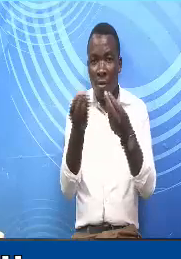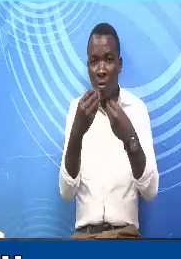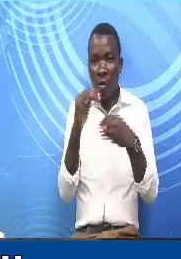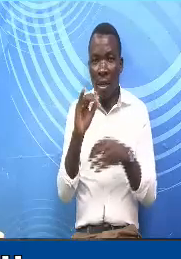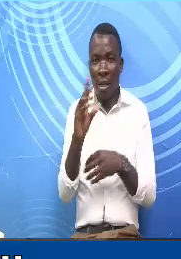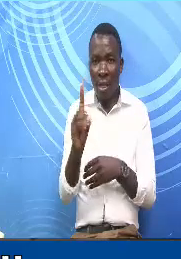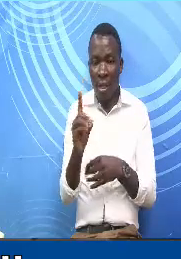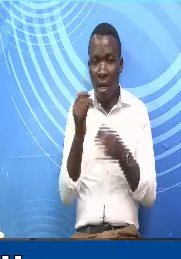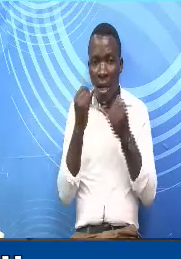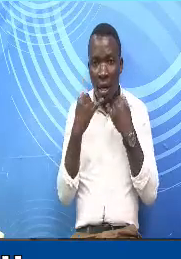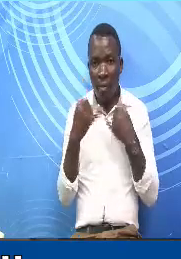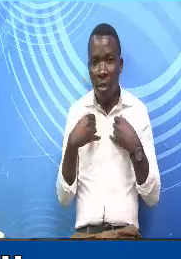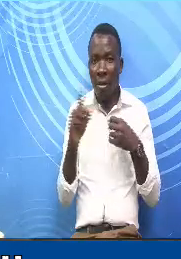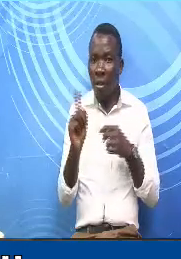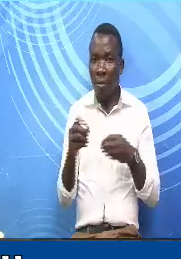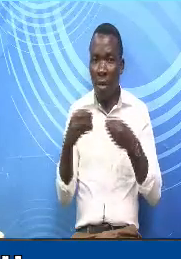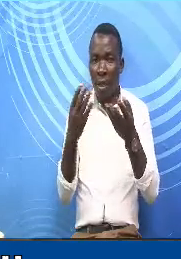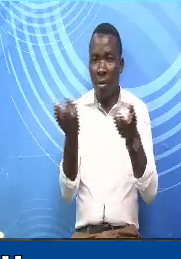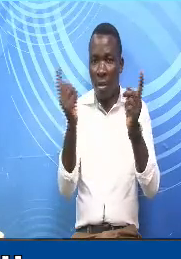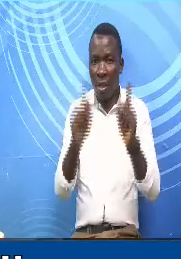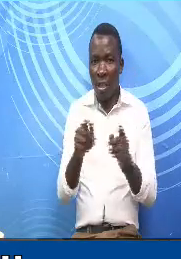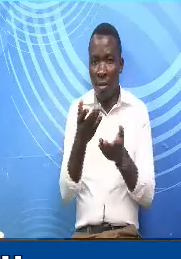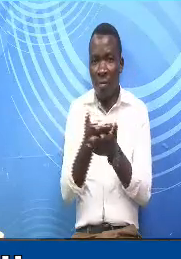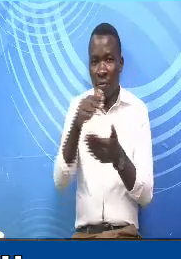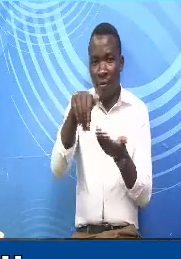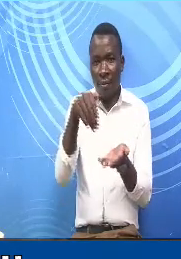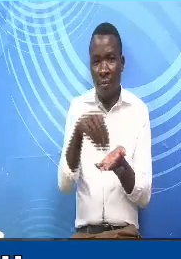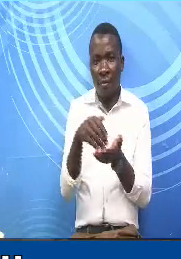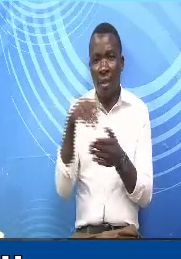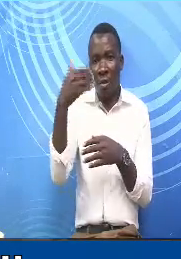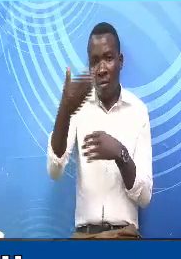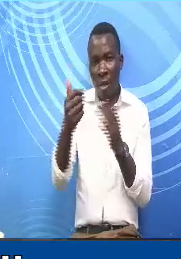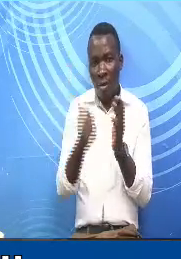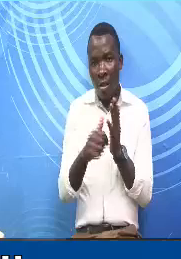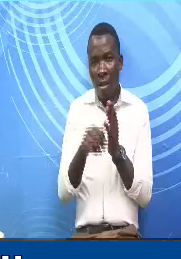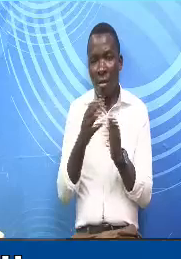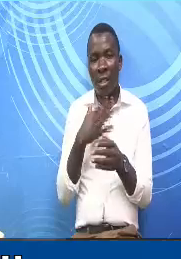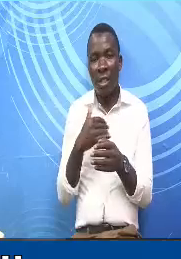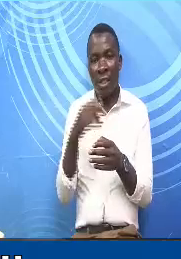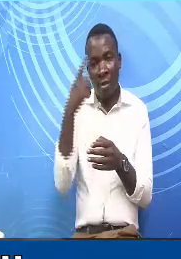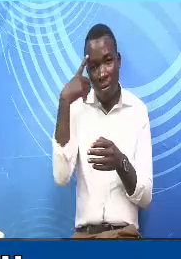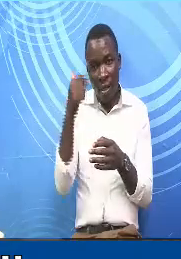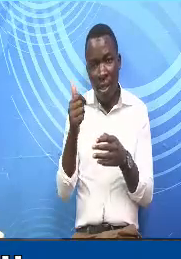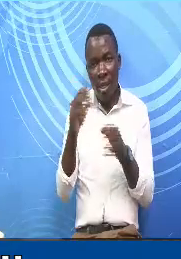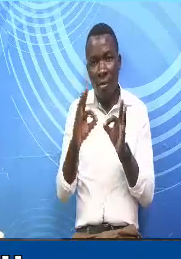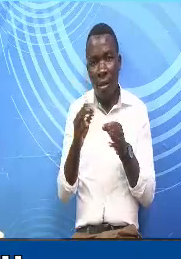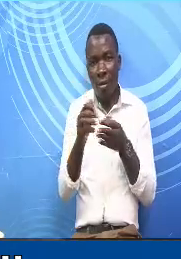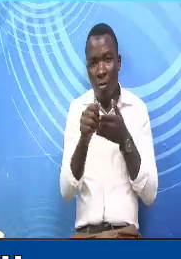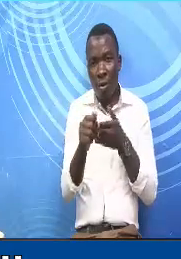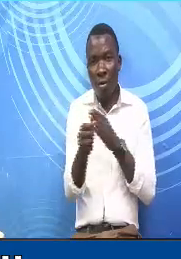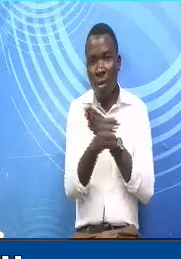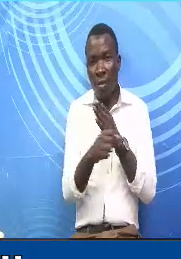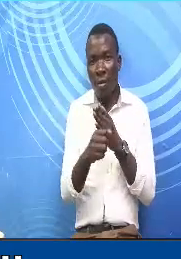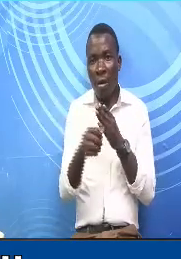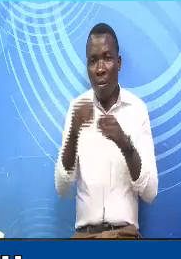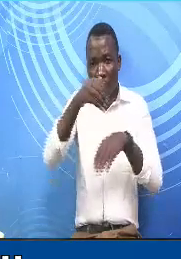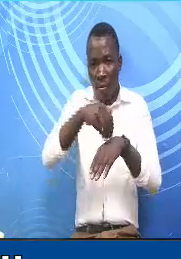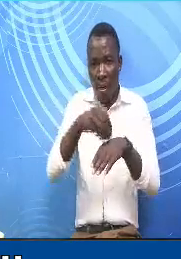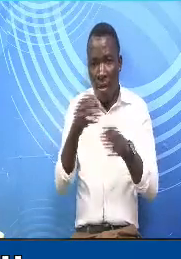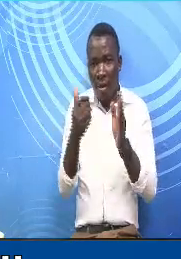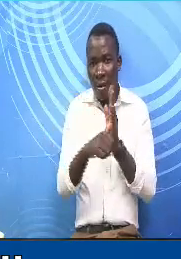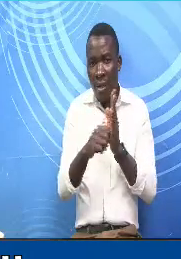kuyakira kuri burigade Nyuma y'ibibazo byose twifuje kumenya icyo ubuyobozi bw'umurenge wa Gahanga bavuga kuri iki kibazo niba koko umuntu